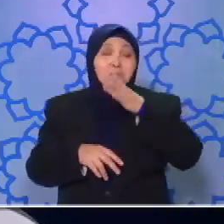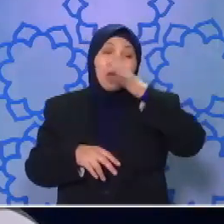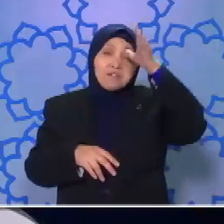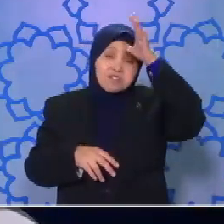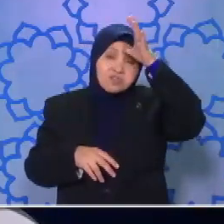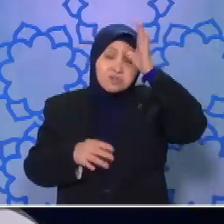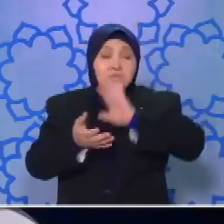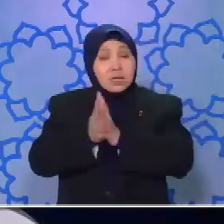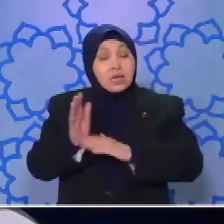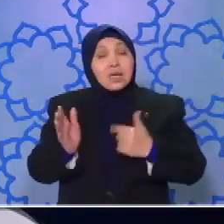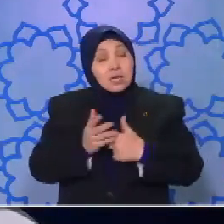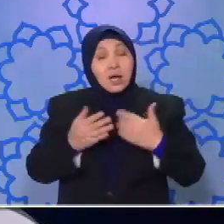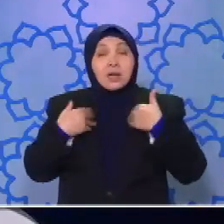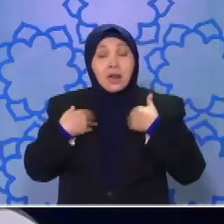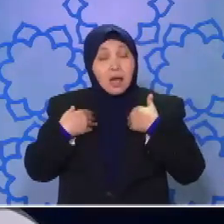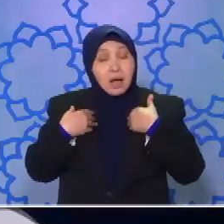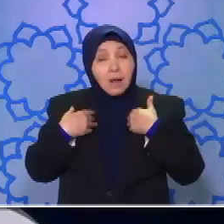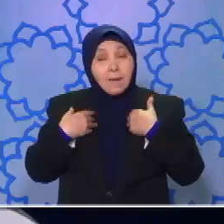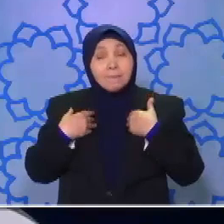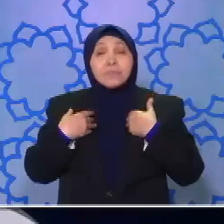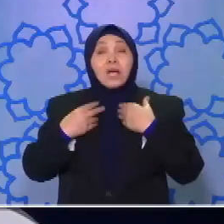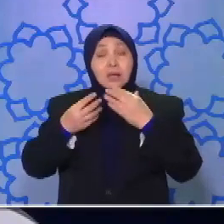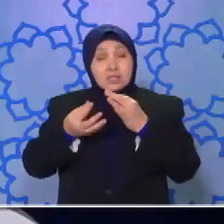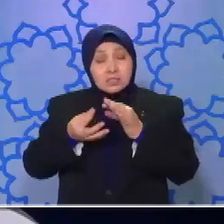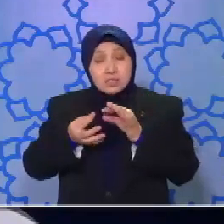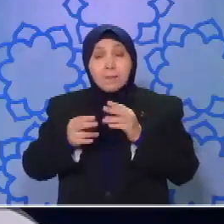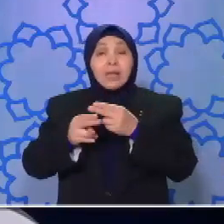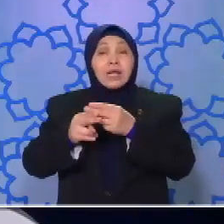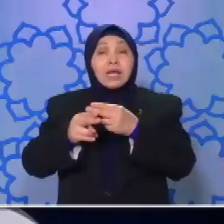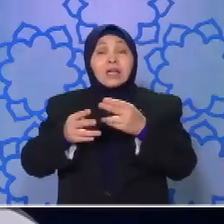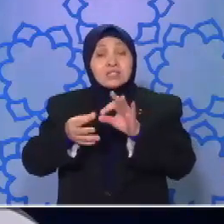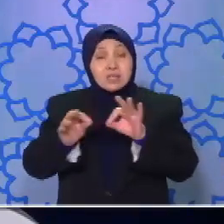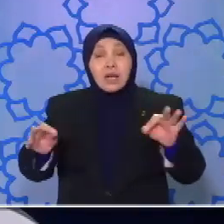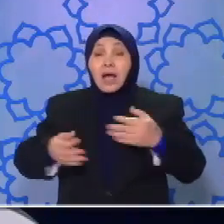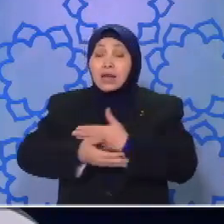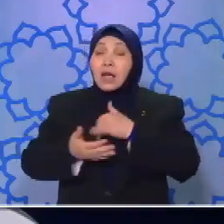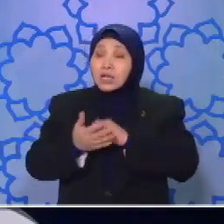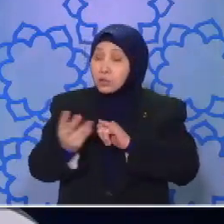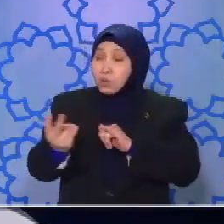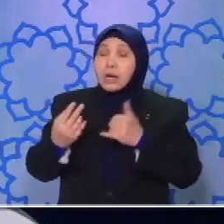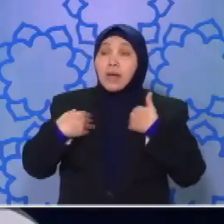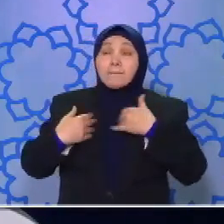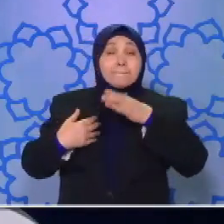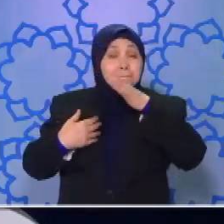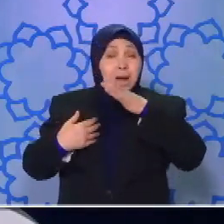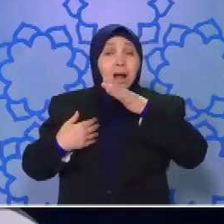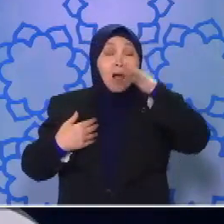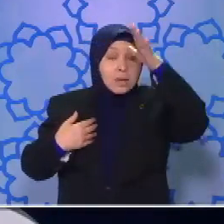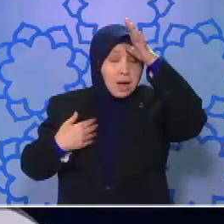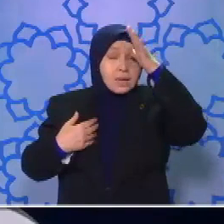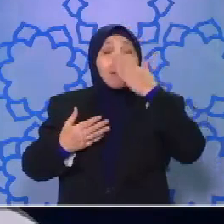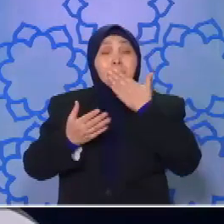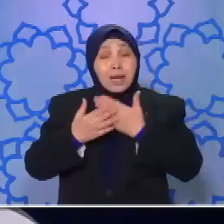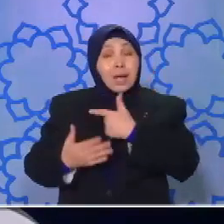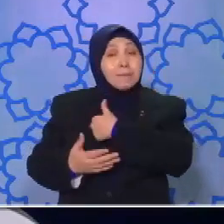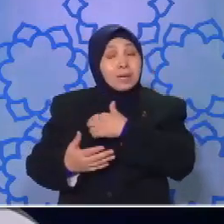Jadi ini adalah kesimpulan bagi kisah yang kedua. Anak tersebut rupa-rupanya dia ada mak ayah yang baik, yang